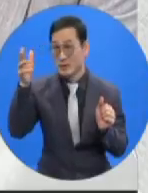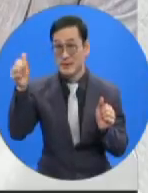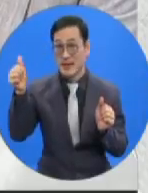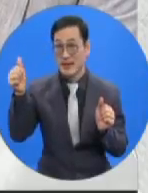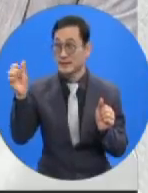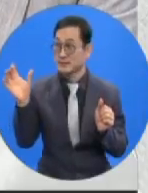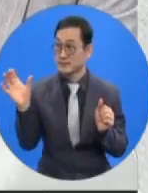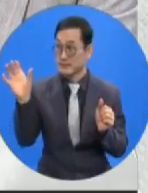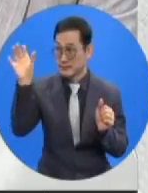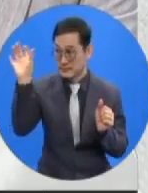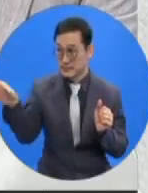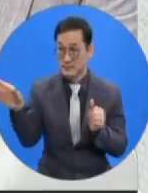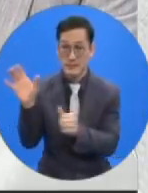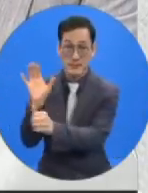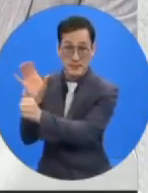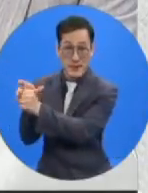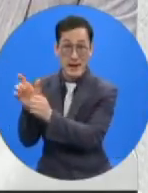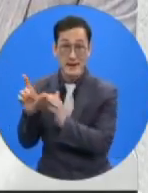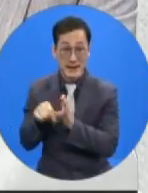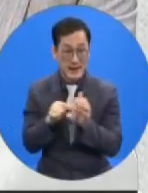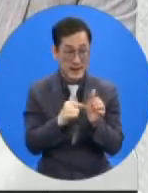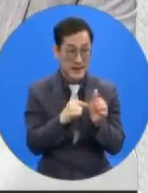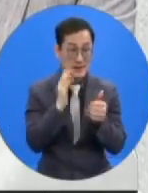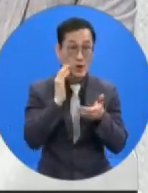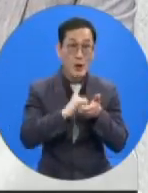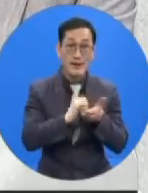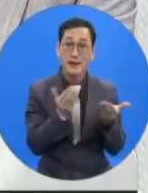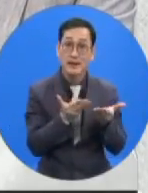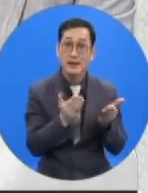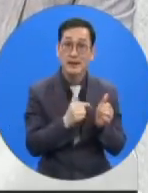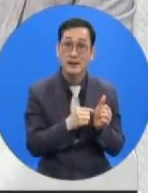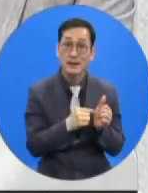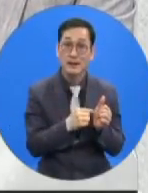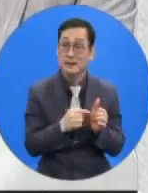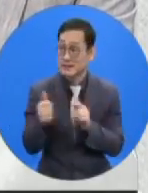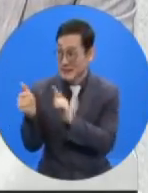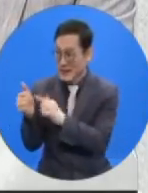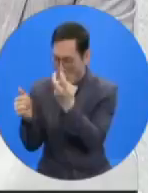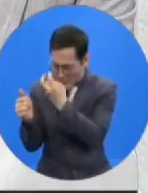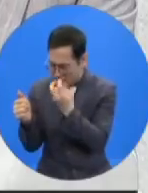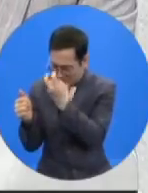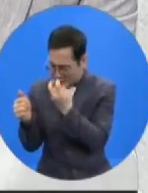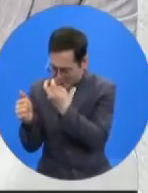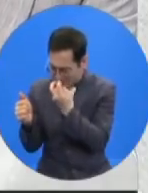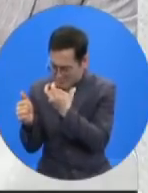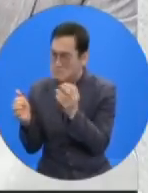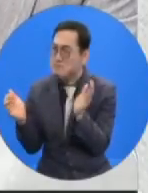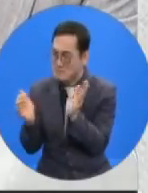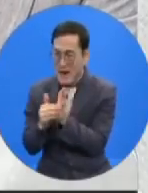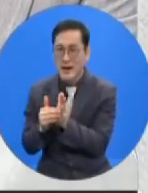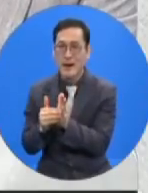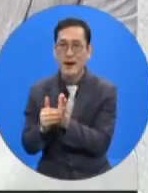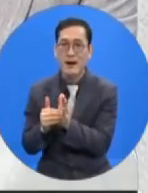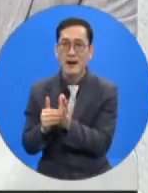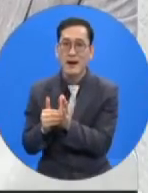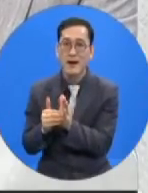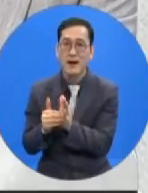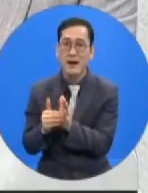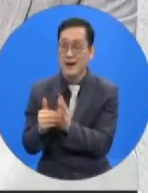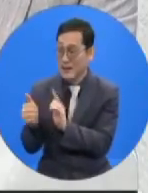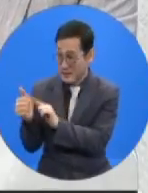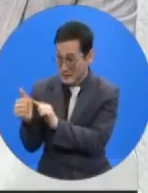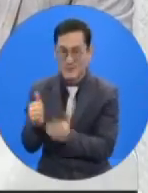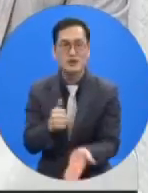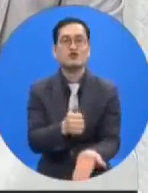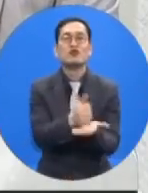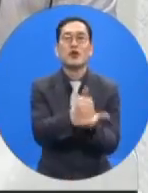지명을 할 때 청와대에서 민정수석실에서 분명히 인사검증을 했던 사람이에요. 그럼 그 당시에 다 그럼을 인사검증했을 겁니다.